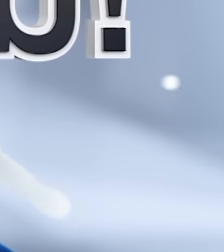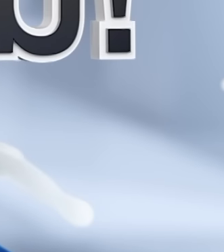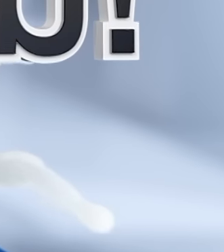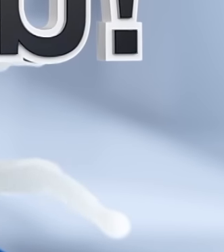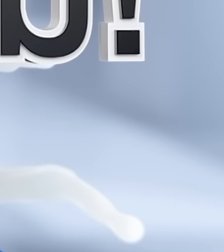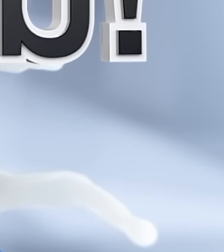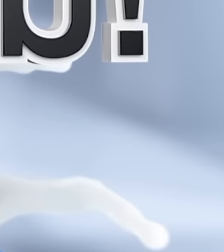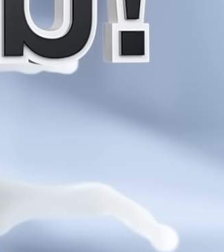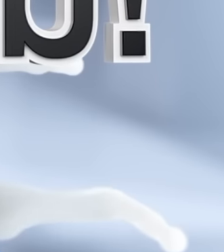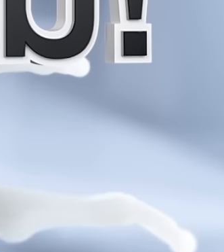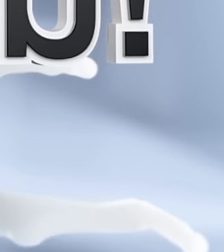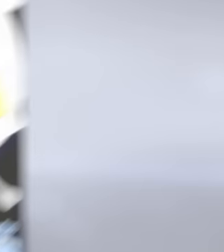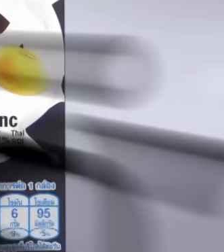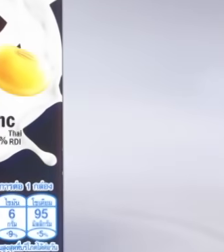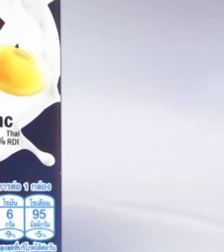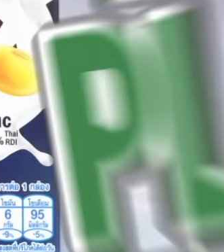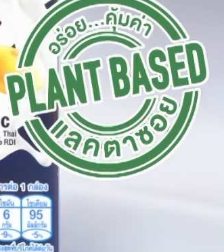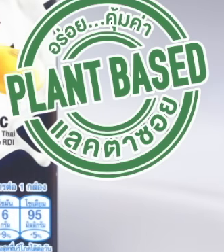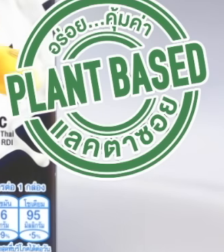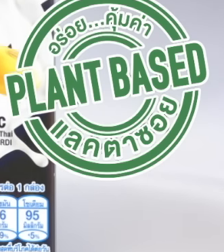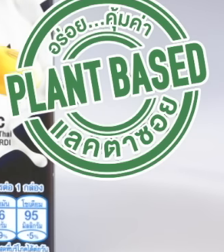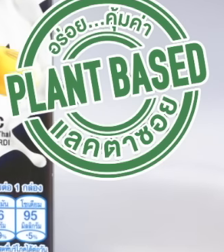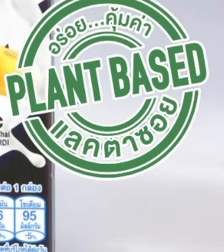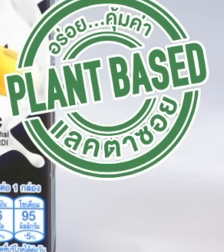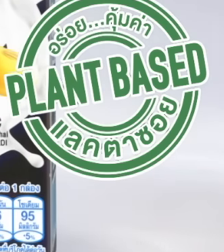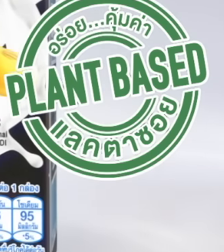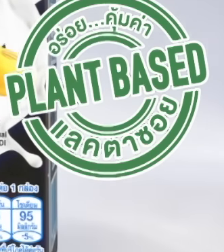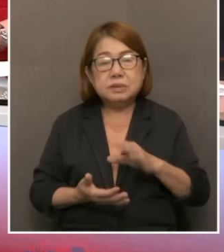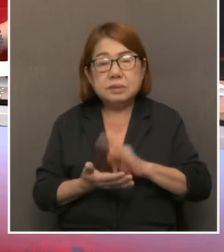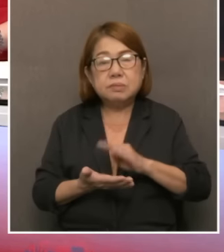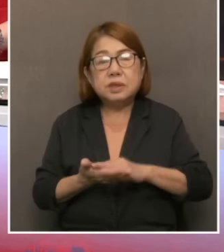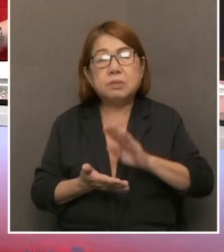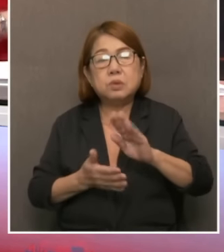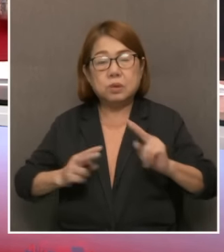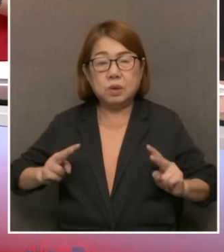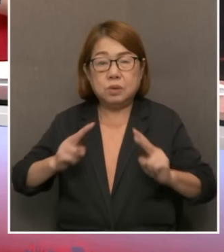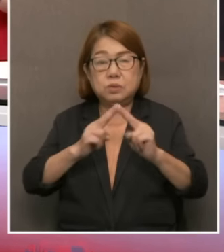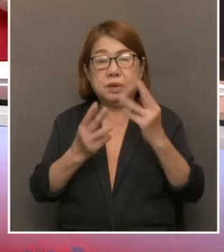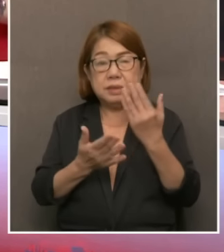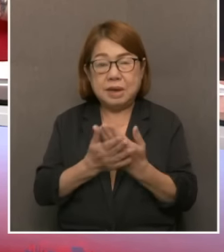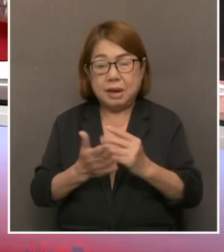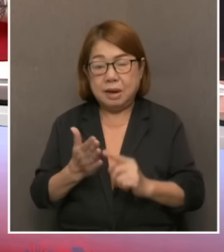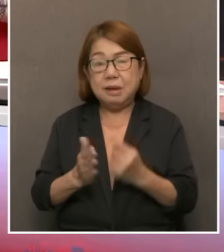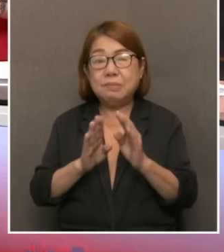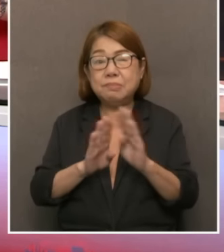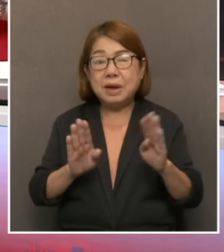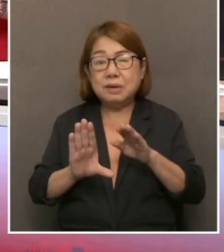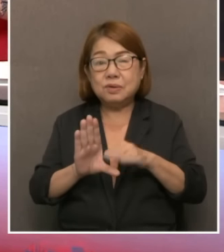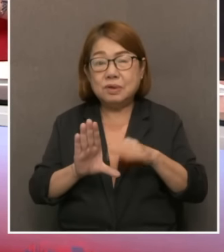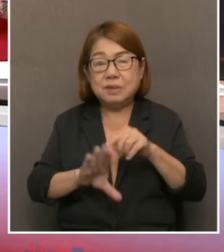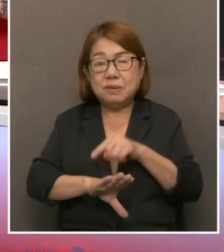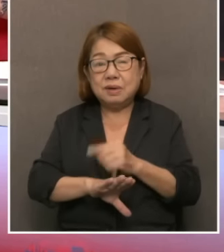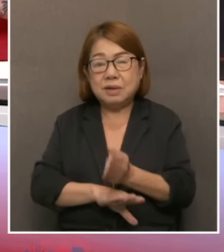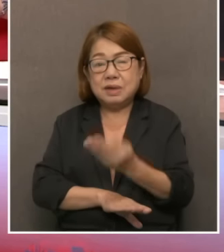แลคตาซอยงาดำเข้มประโยชน์ทุกคำหอมงาดำอร่อยมาก เพียงแค่ชั่วโมงแรกค่ะตั้งแต่เวลาประมาณ8นาฬิกาถึง9